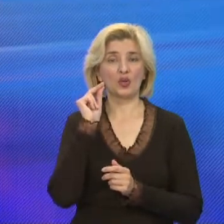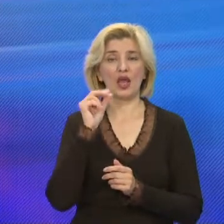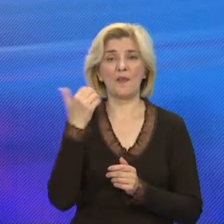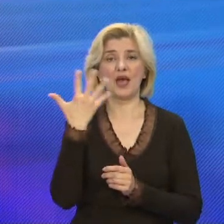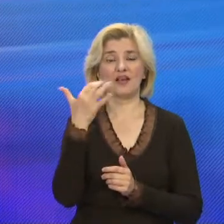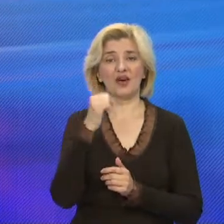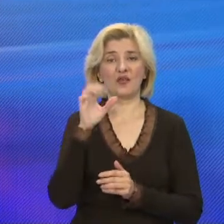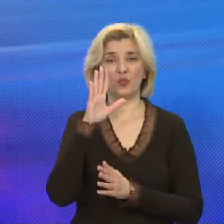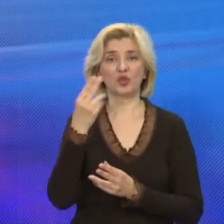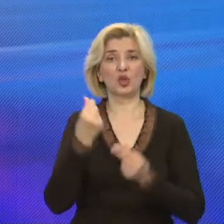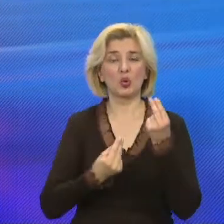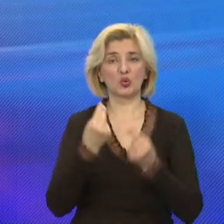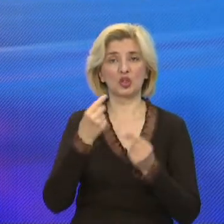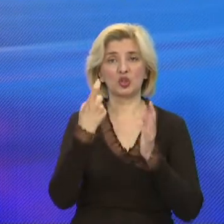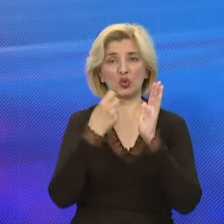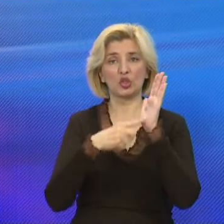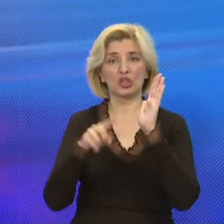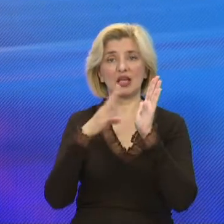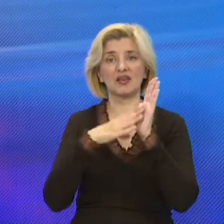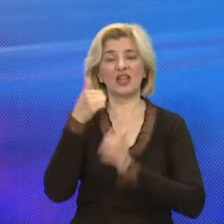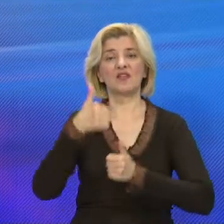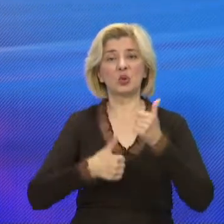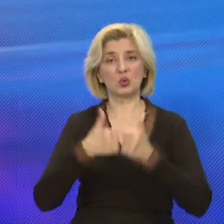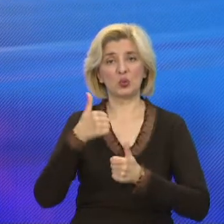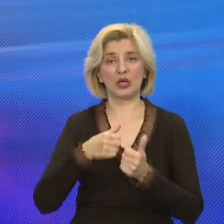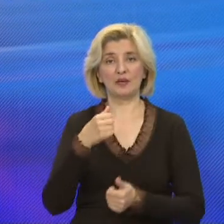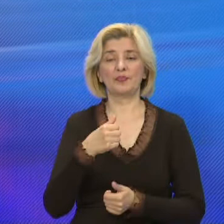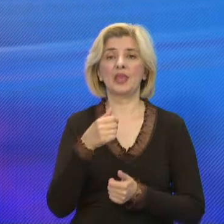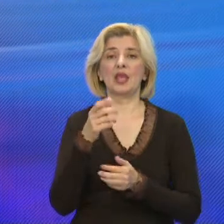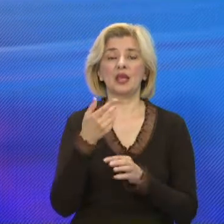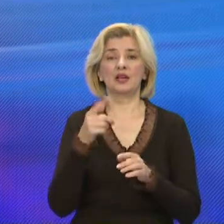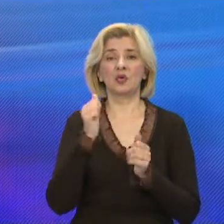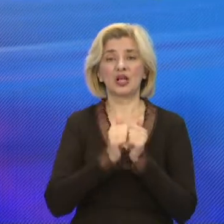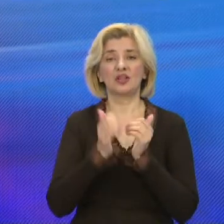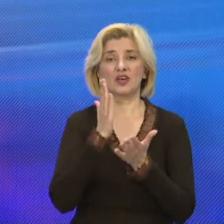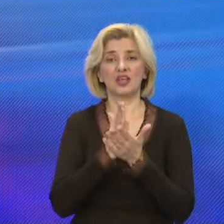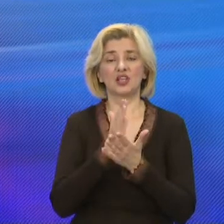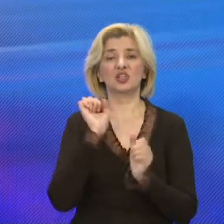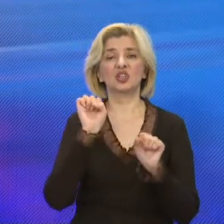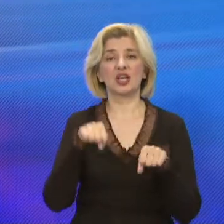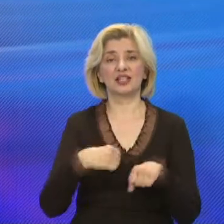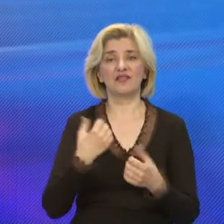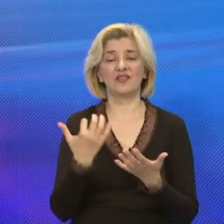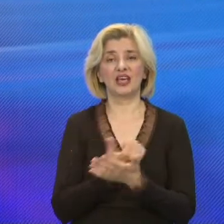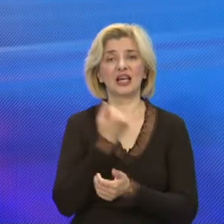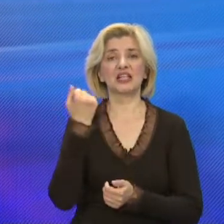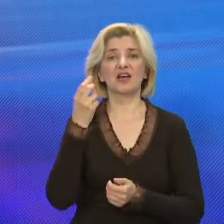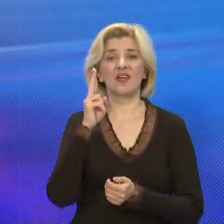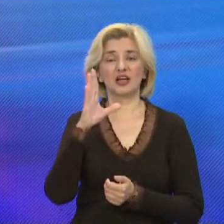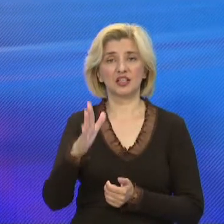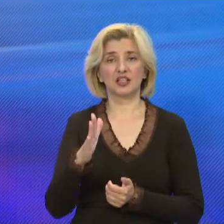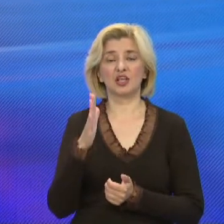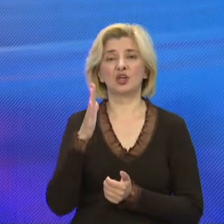призов 169-го тура игры. У каждого из вас есть шанс выиграть квартиру в жилом комплексе «Минский квартал». Крупные денежные